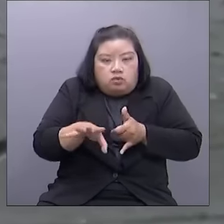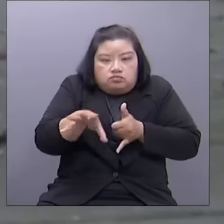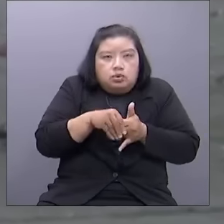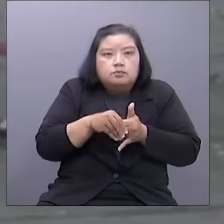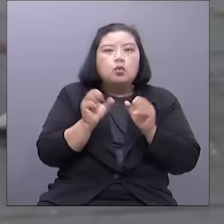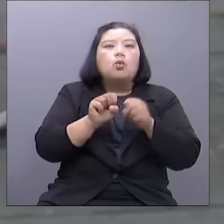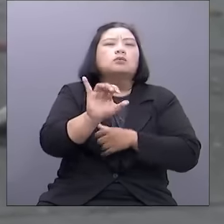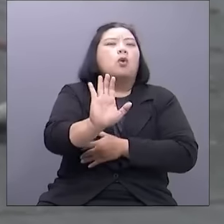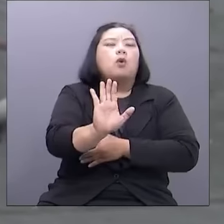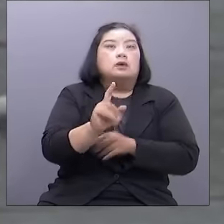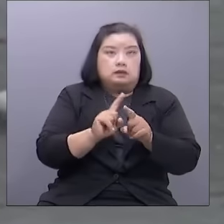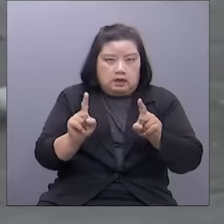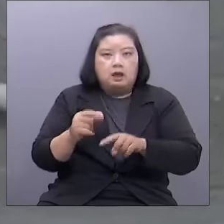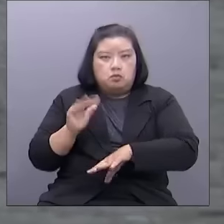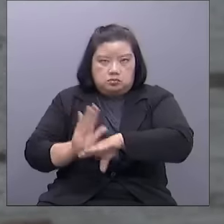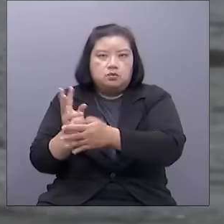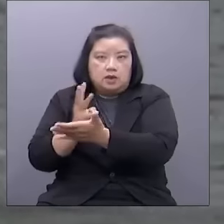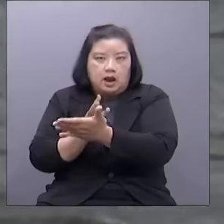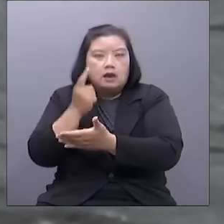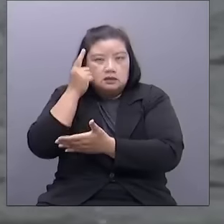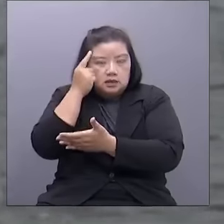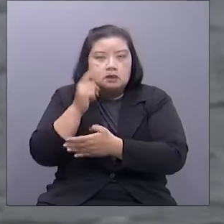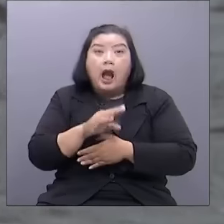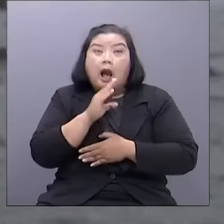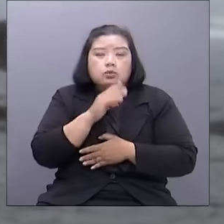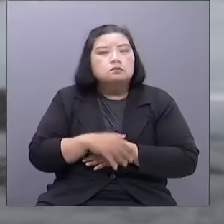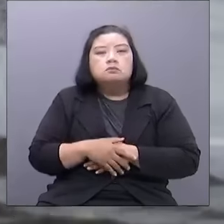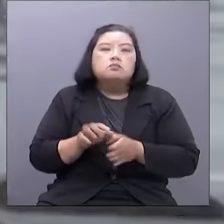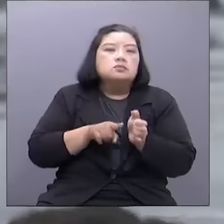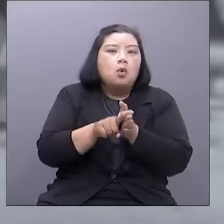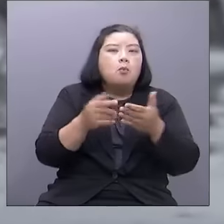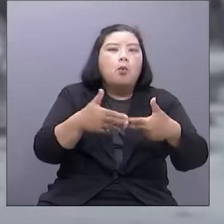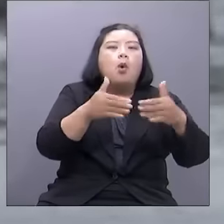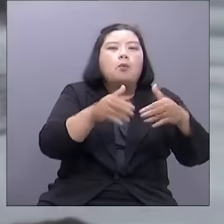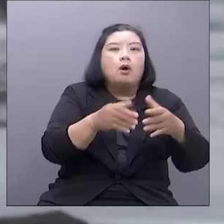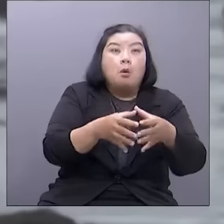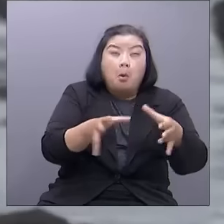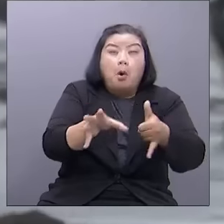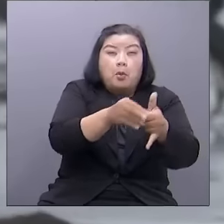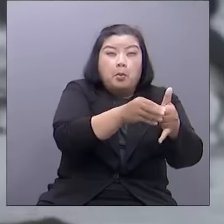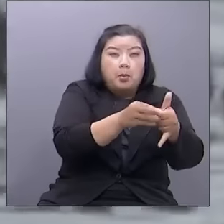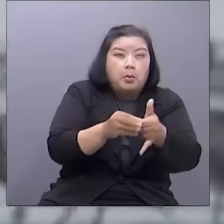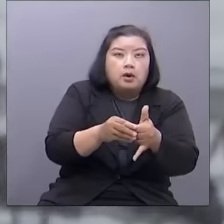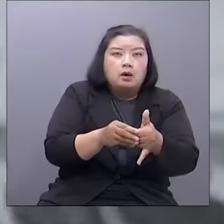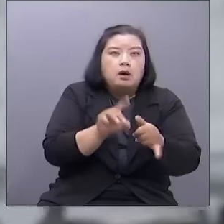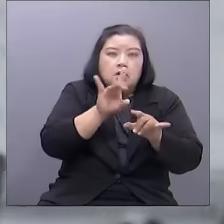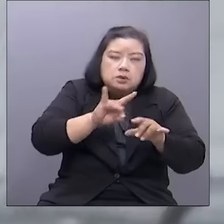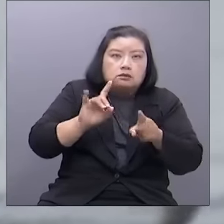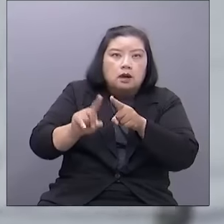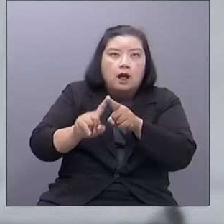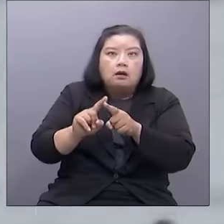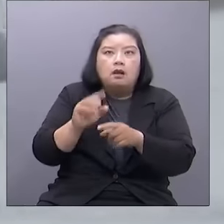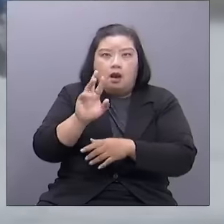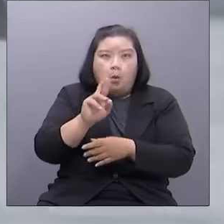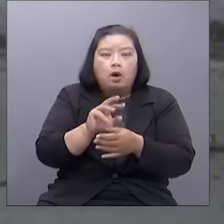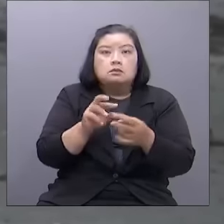นวนมากก็เตือนนะคะว่าถ้ายิ่งปล่อยให้การระบาดเกิดมากขึ้นก็จะยิ่งเพิ่มความเสี่ยงของการกลายพันธุ์มากขึ้นต